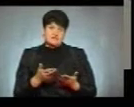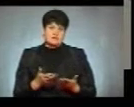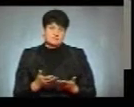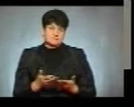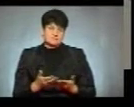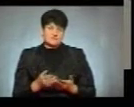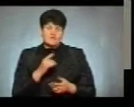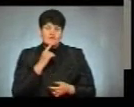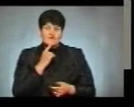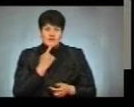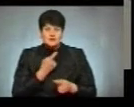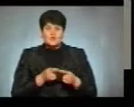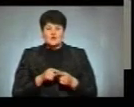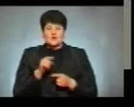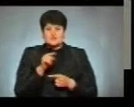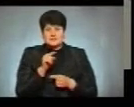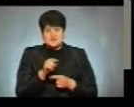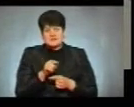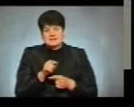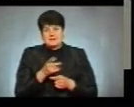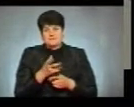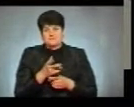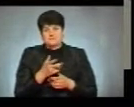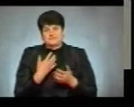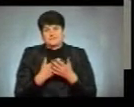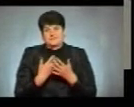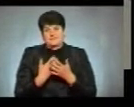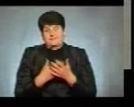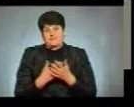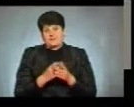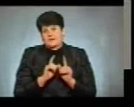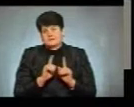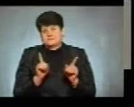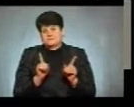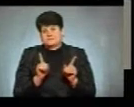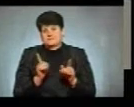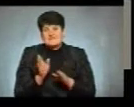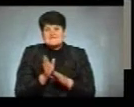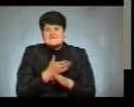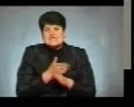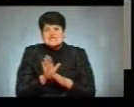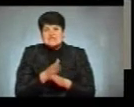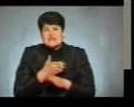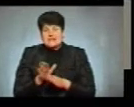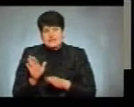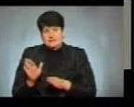відповідно, важко оцей образ, скажімо, образний, ефектний і відділити від